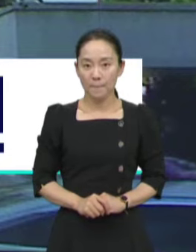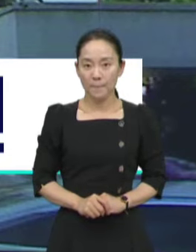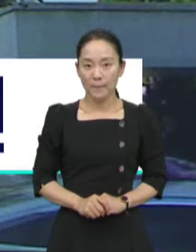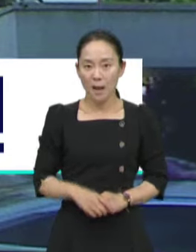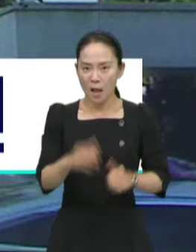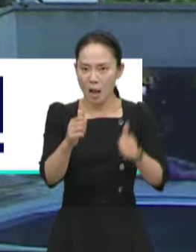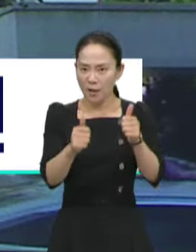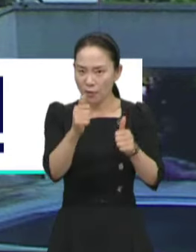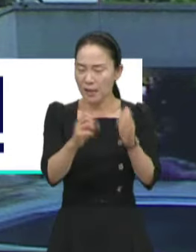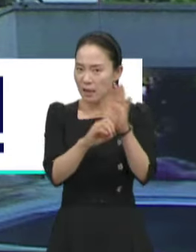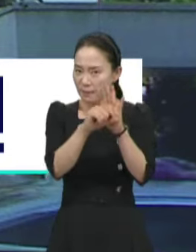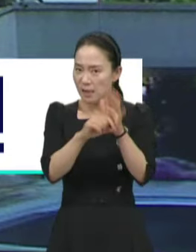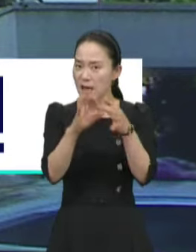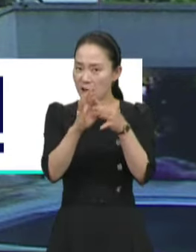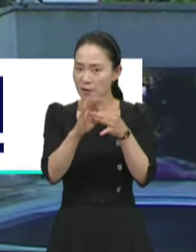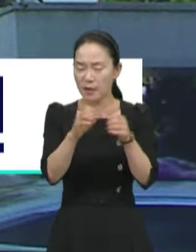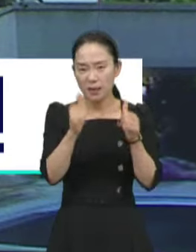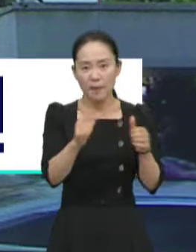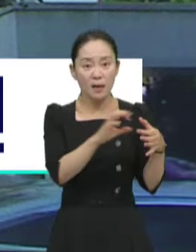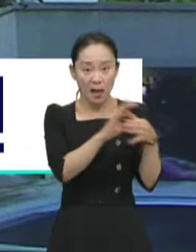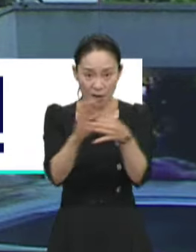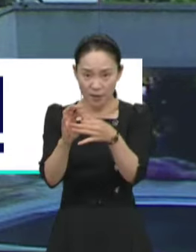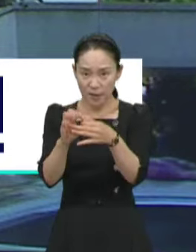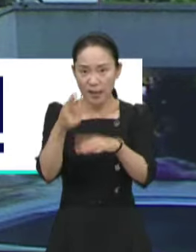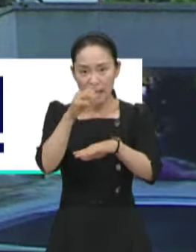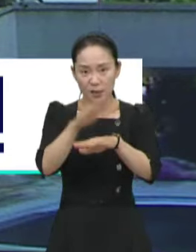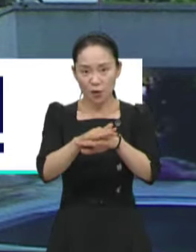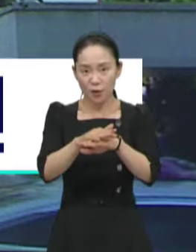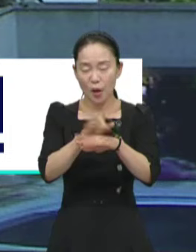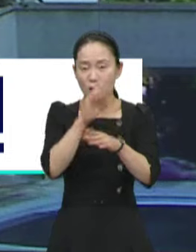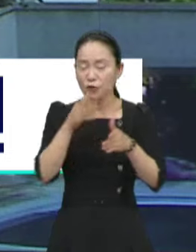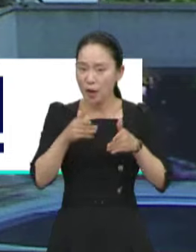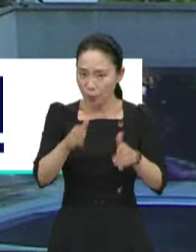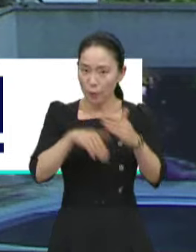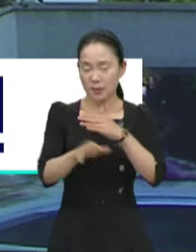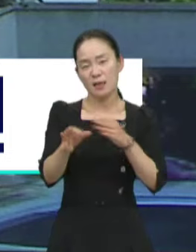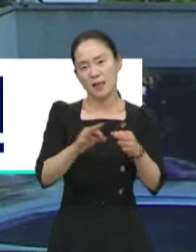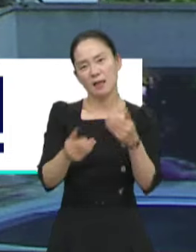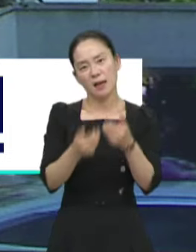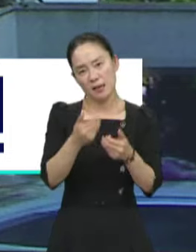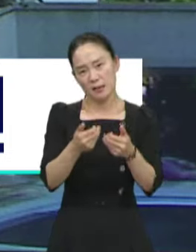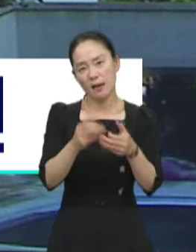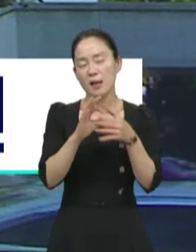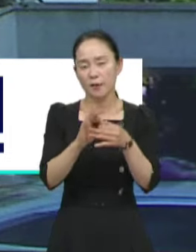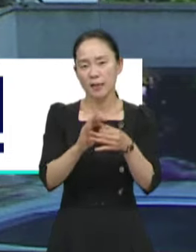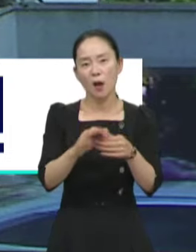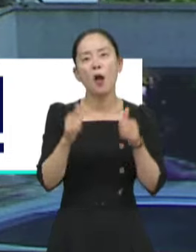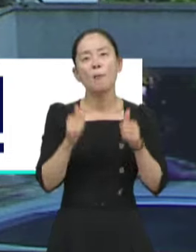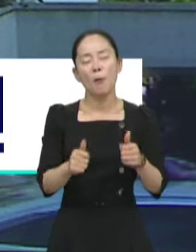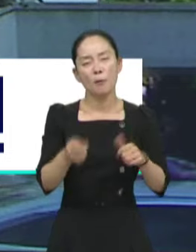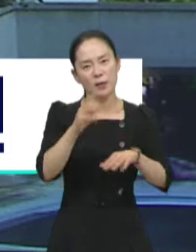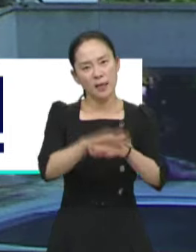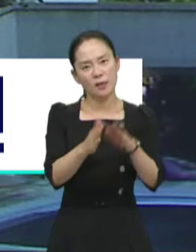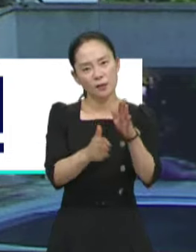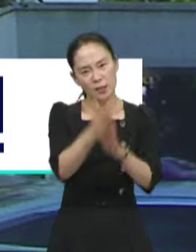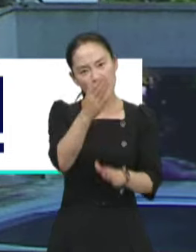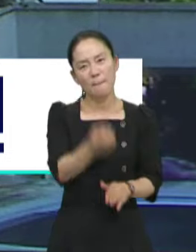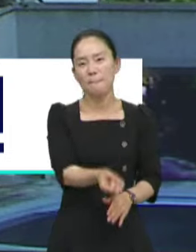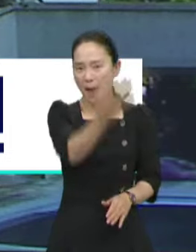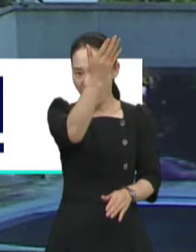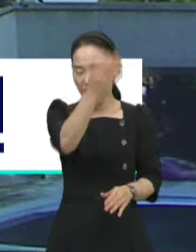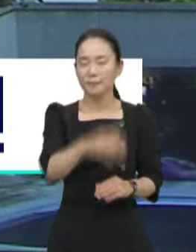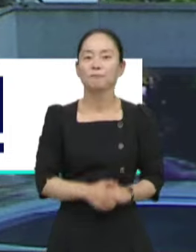경제행 입찰을 놓고 법정 공방으로까지 번진 대전중앙로 지하상가 갈등에 대해 법원이 대전시의 손을